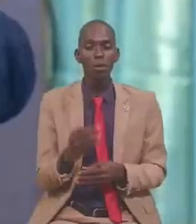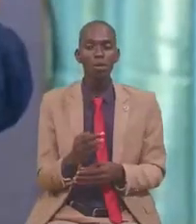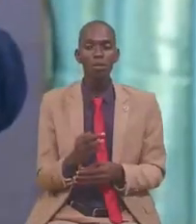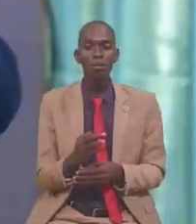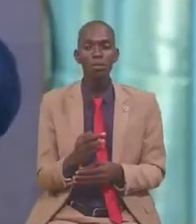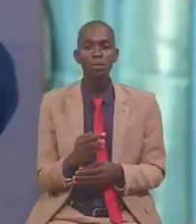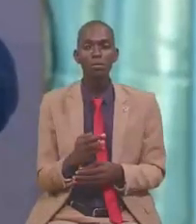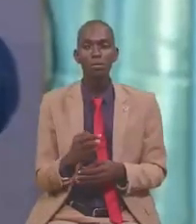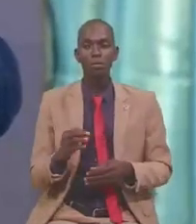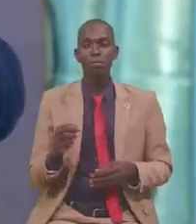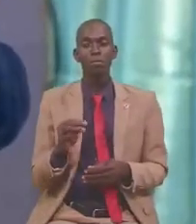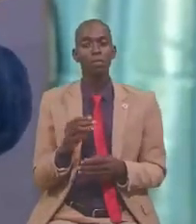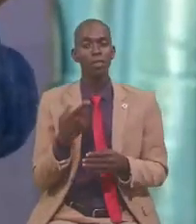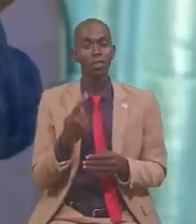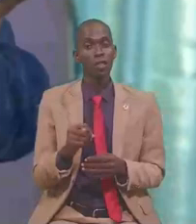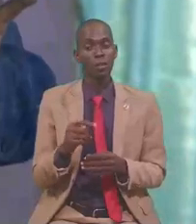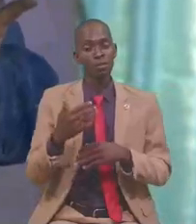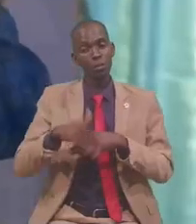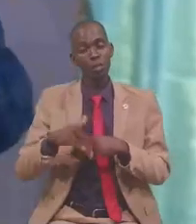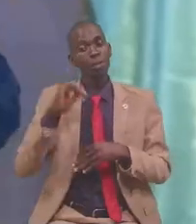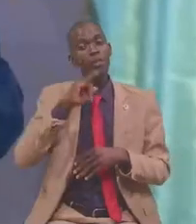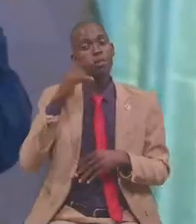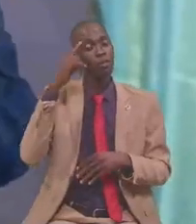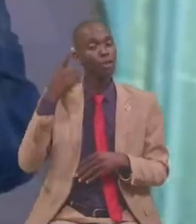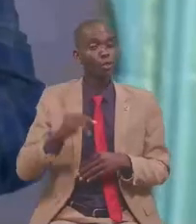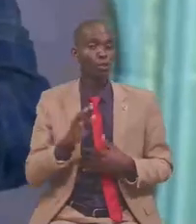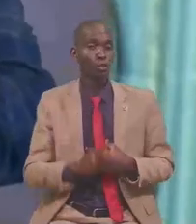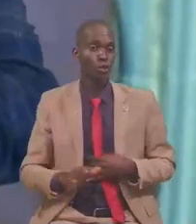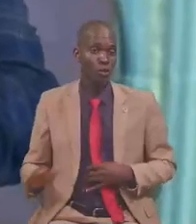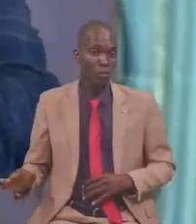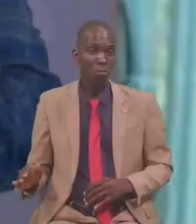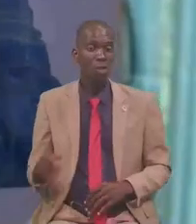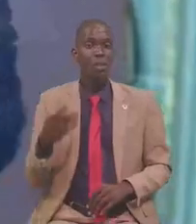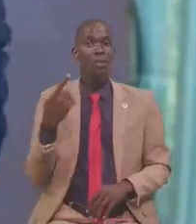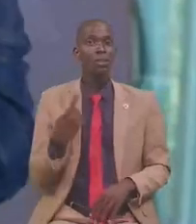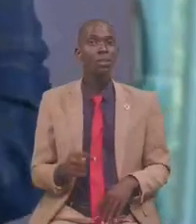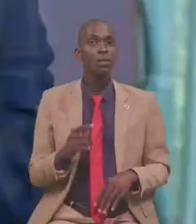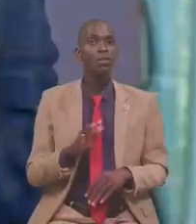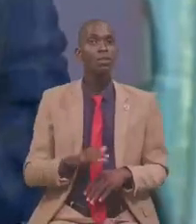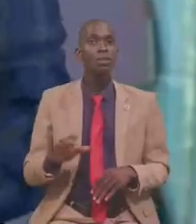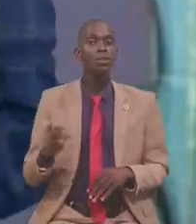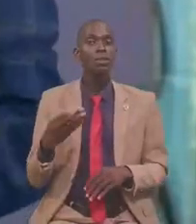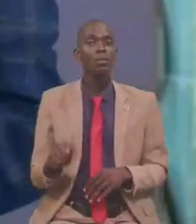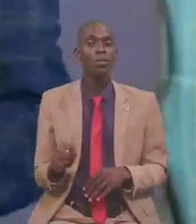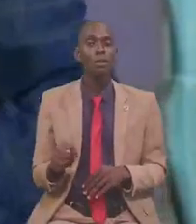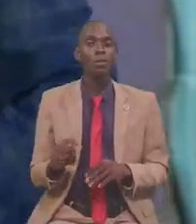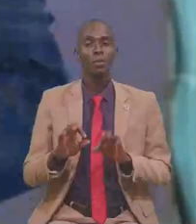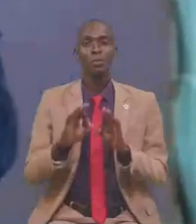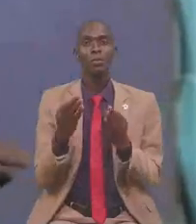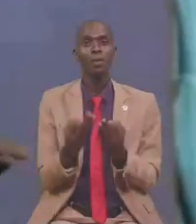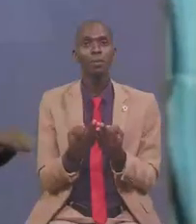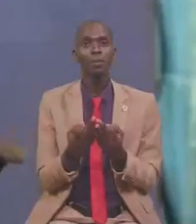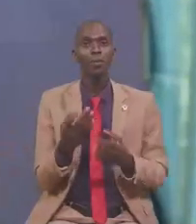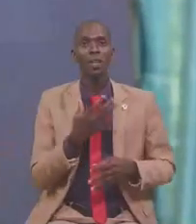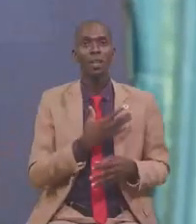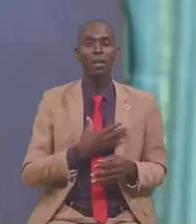le pain, c'est pour les enfants. Les enfants dans la famille. Les membres dans la famille. Donc,